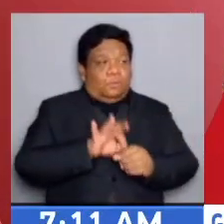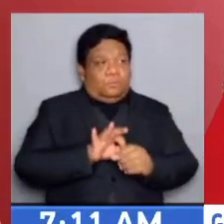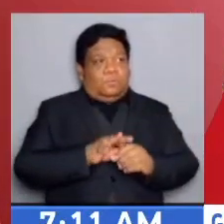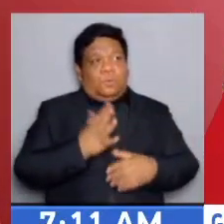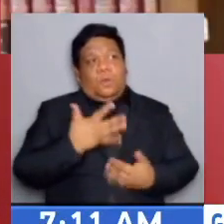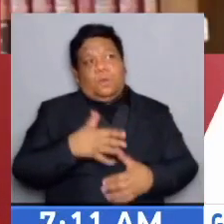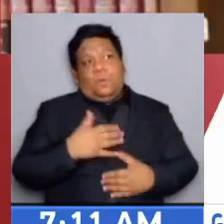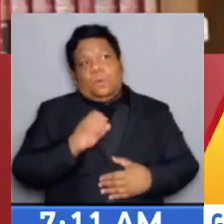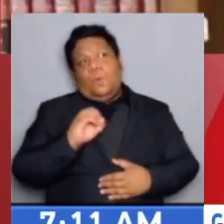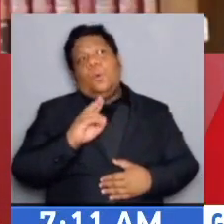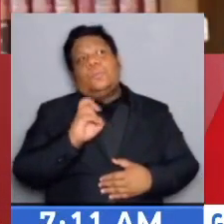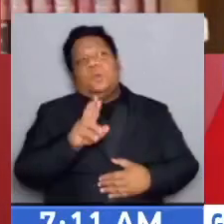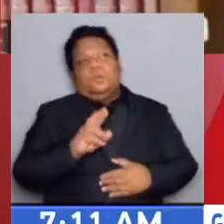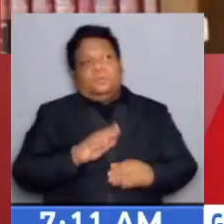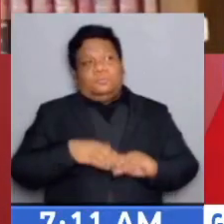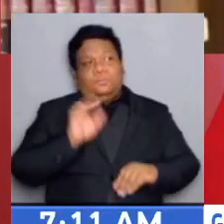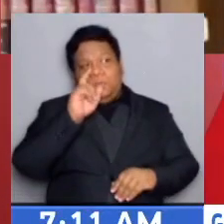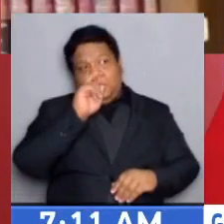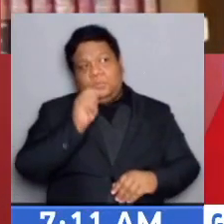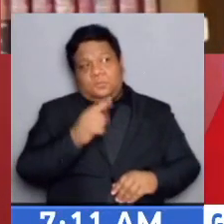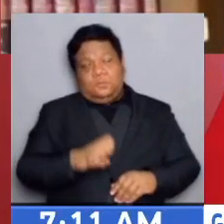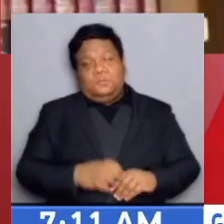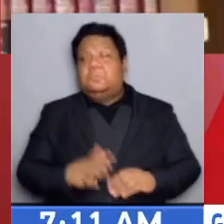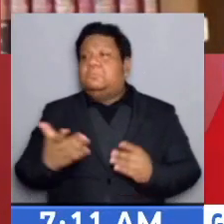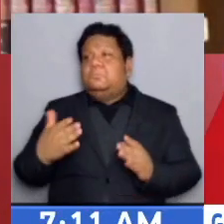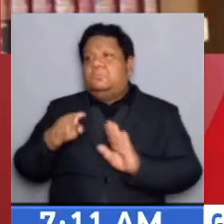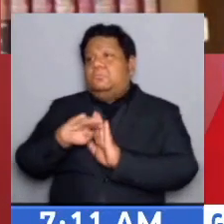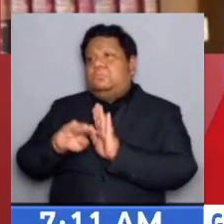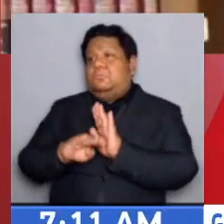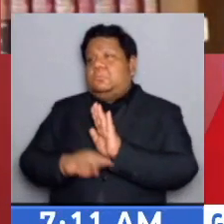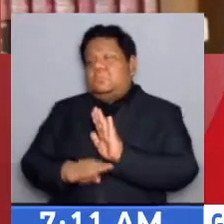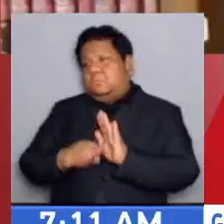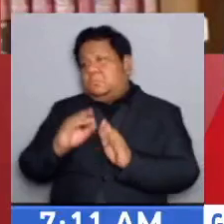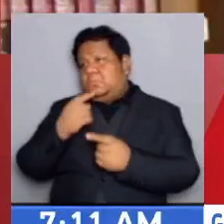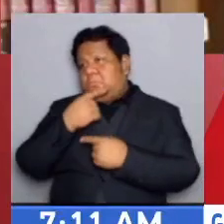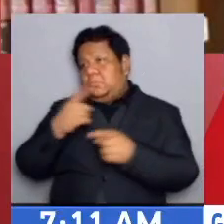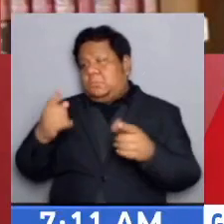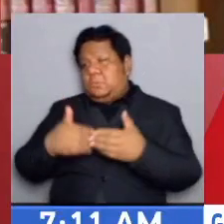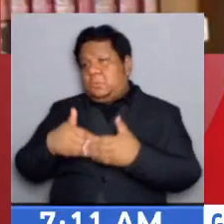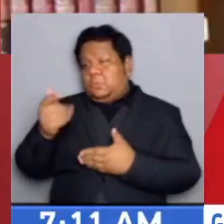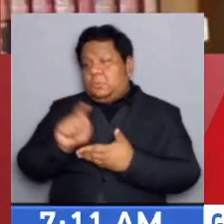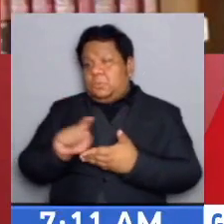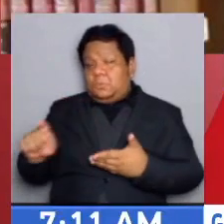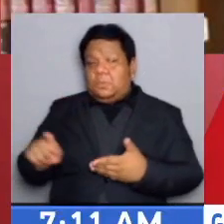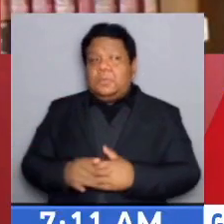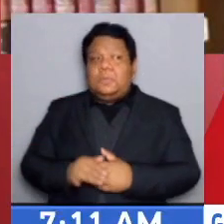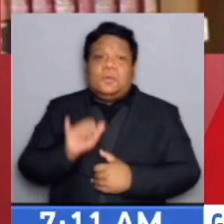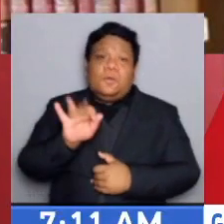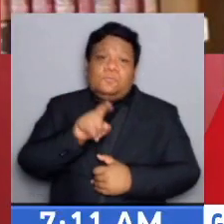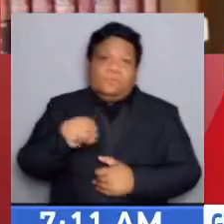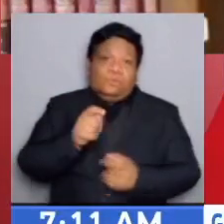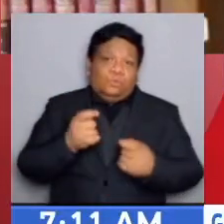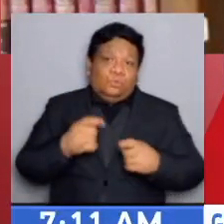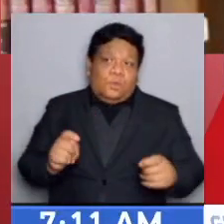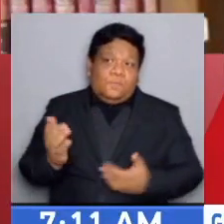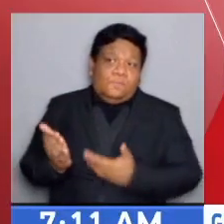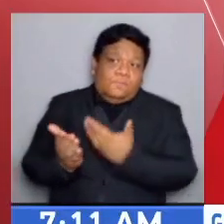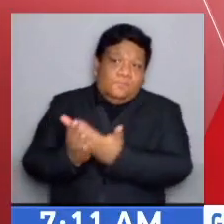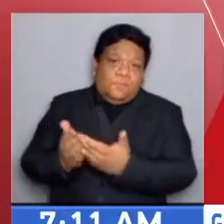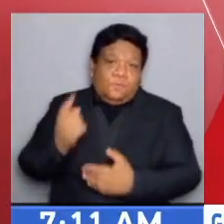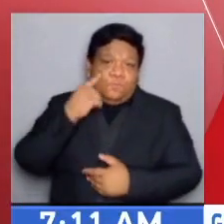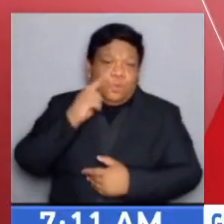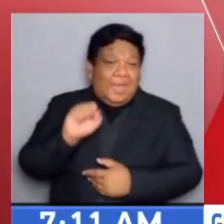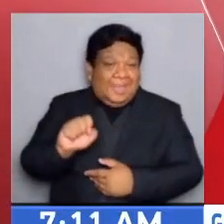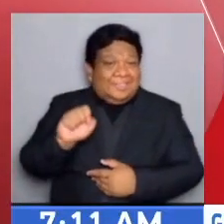guidelines na ipopromulgate po namin by next week, yung pong mga mag-a-attempt mag-file ng mga certificate of candidacy sa SK, ito po doon sa mga